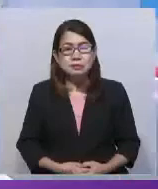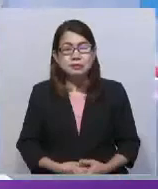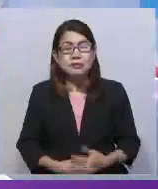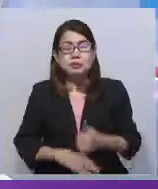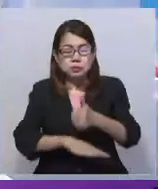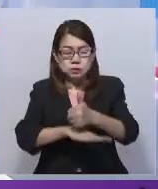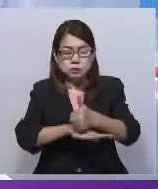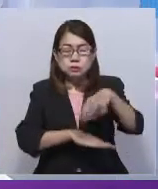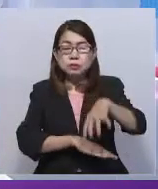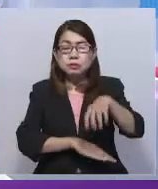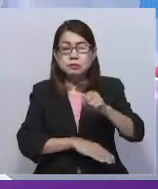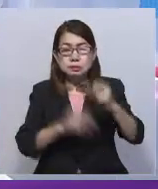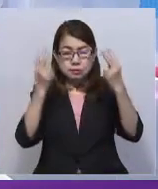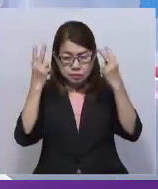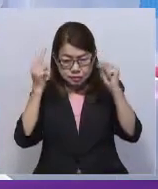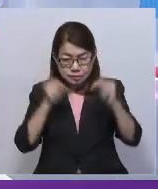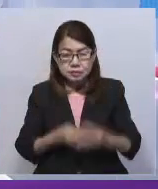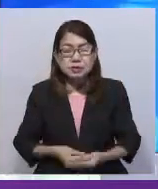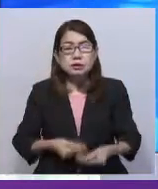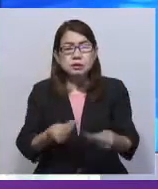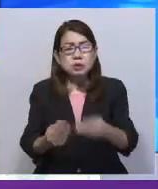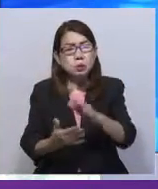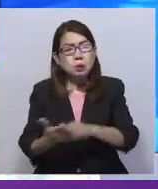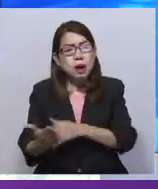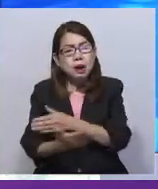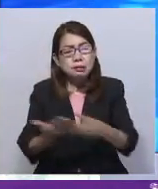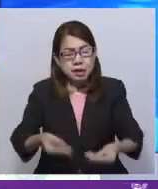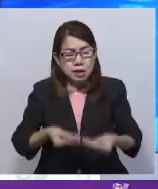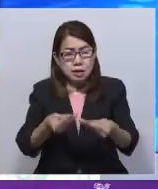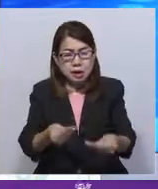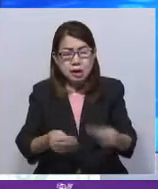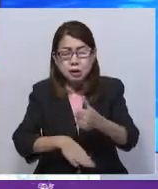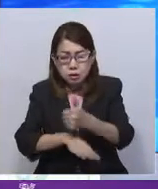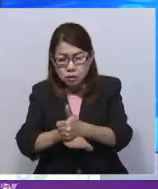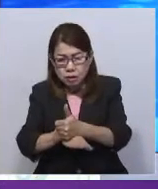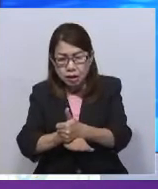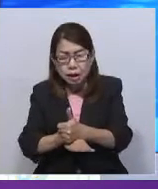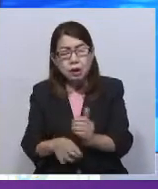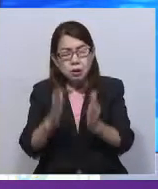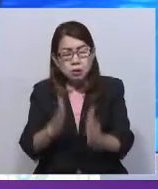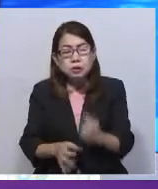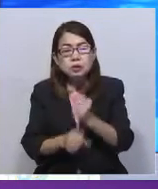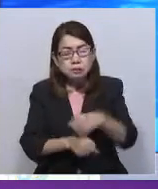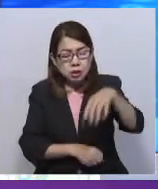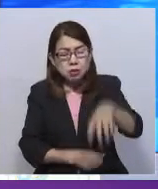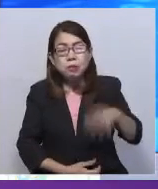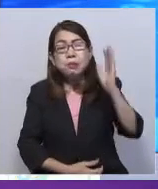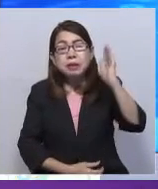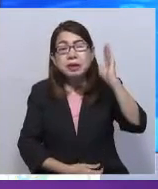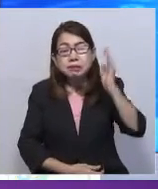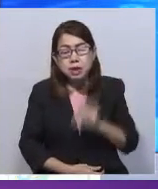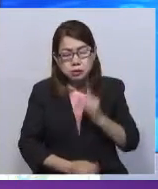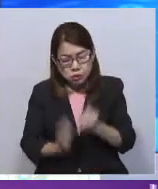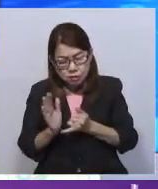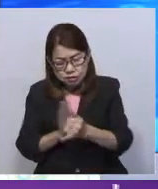รัฐมนตรีประจำสำนักนายกรัฐมนตรีนะคะได้มอบนโยบายให้แก่ผู้บริหารข้าราชการและเจ้าหน้าที่กรมประชาสัมพันธ์ค่ะโดยให้ทำงานในเชิ